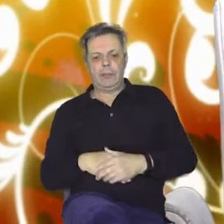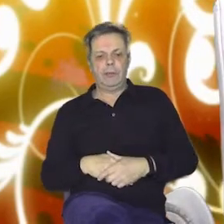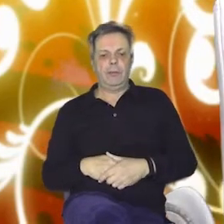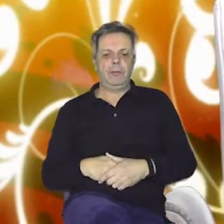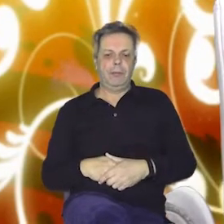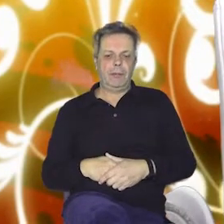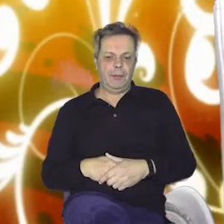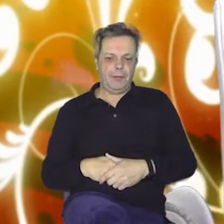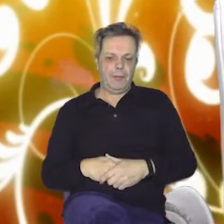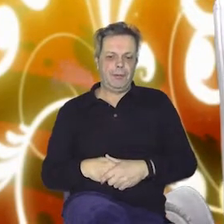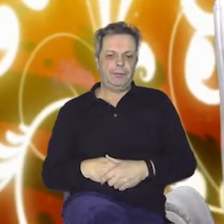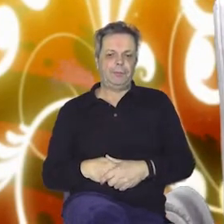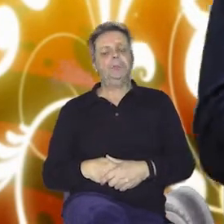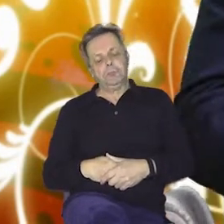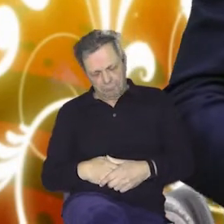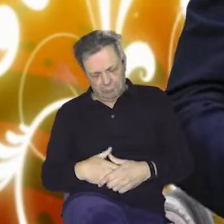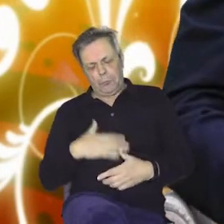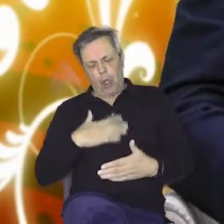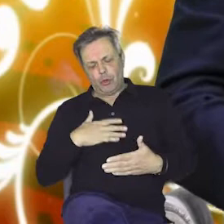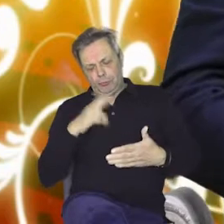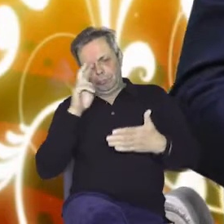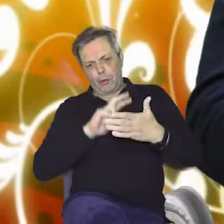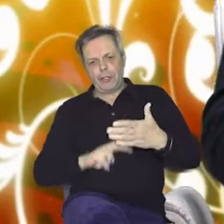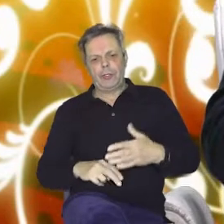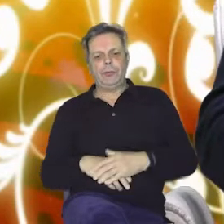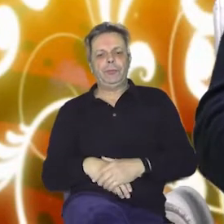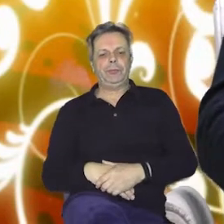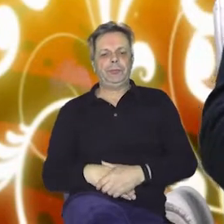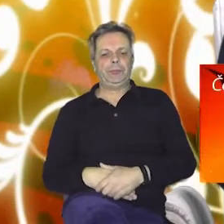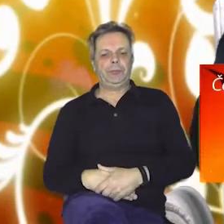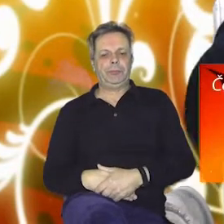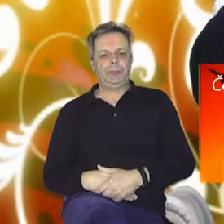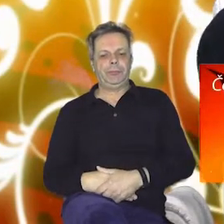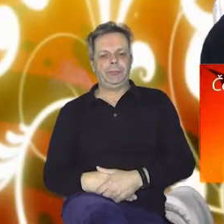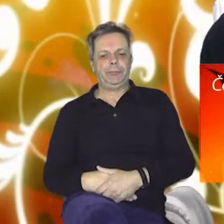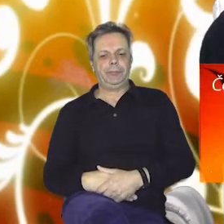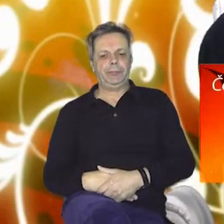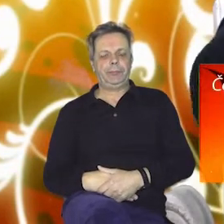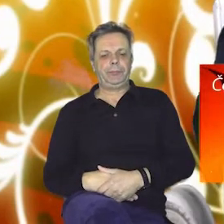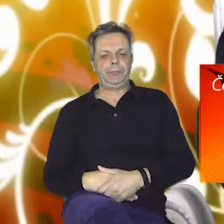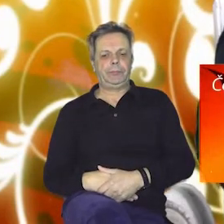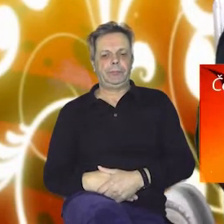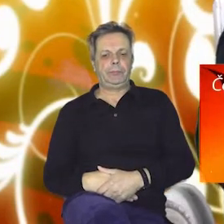mogu. Ajde, ja, ako baš... To bi bilo lijepo, to je, evo, to bi bila se vratio. Čast gledateljima našima, evo.